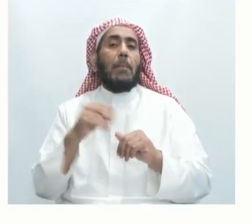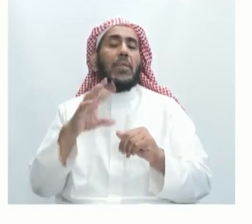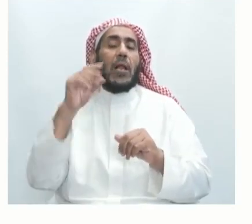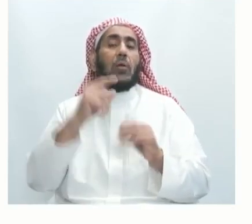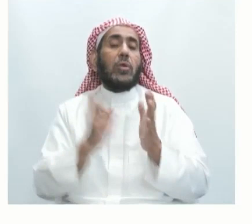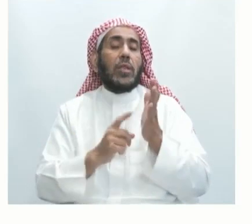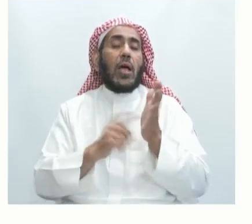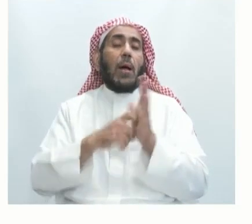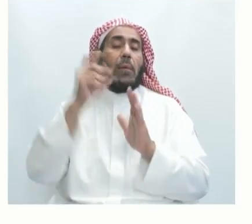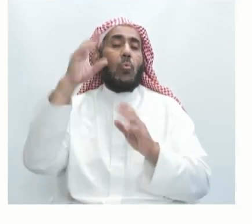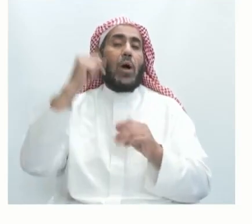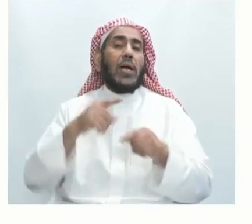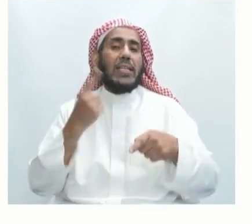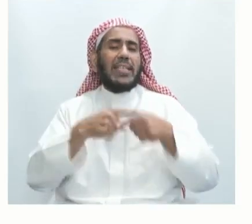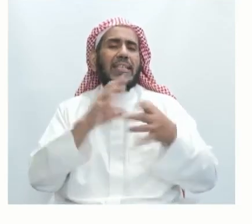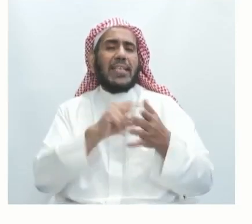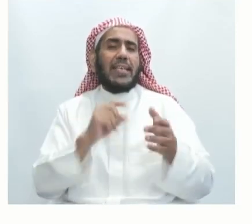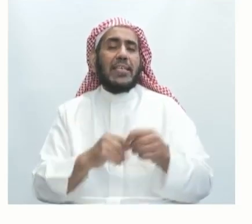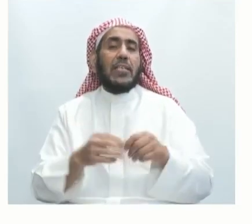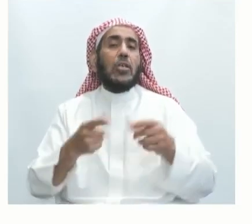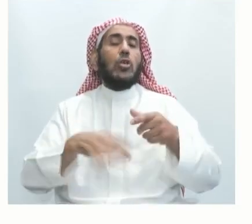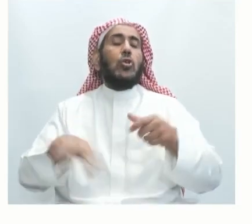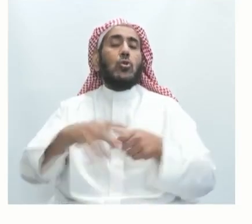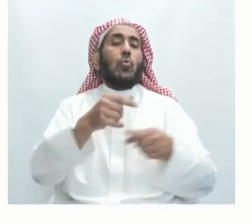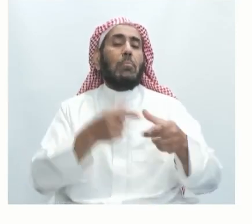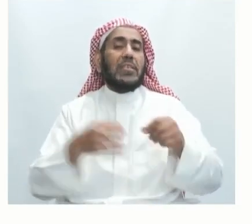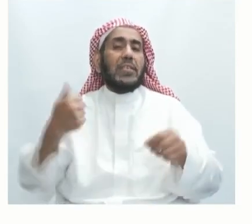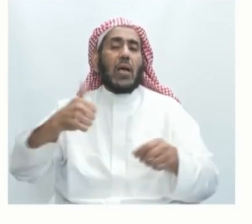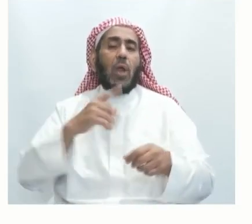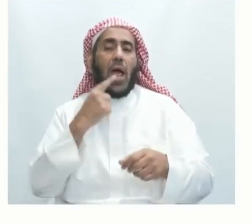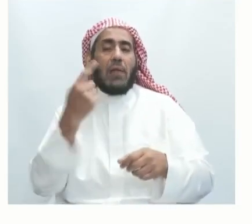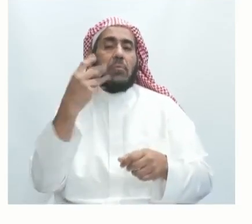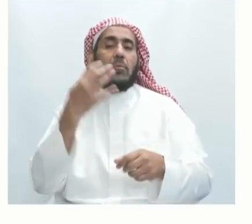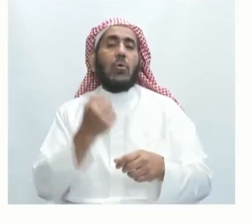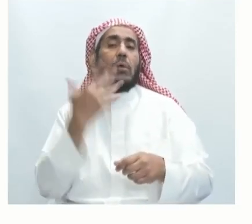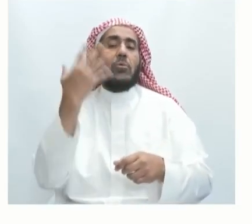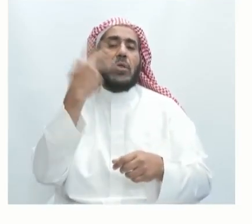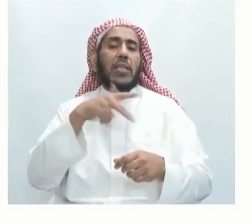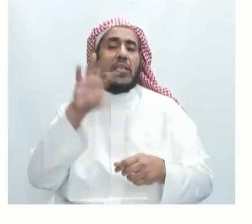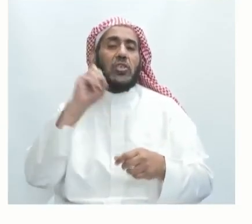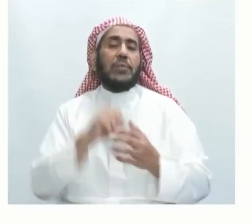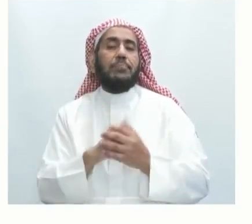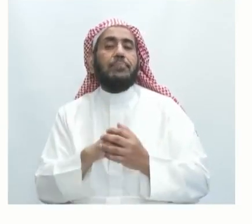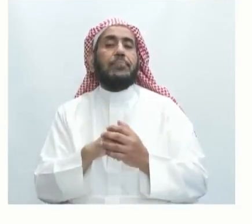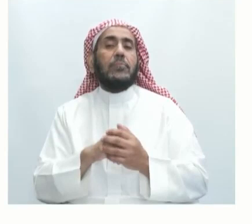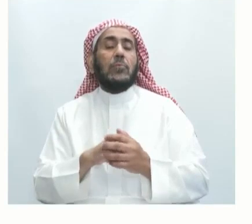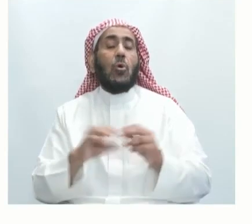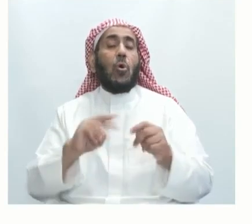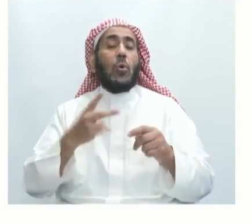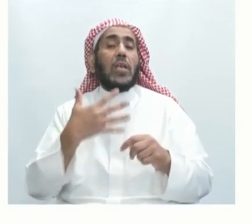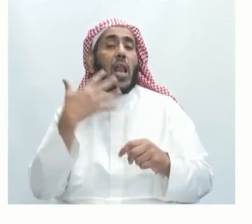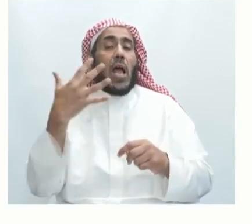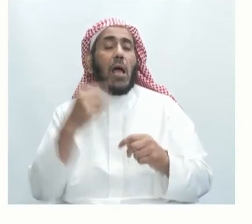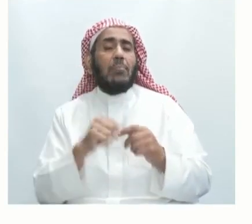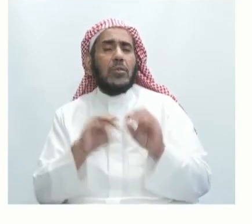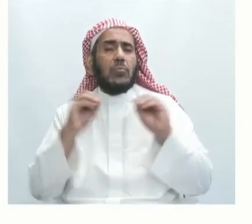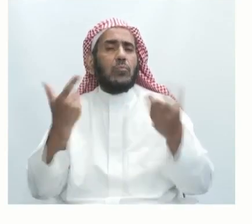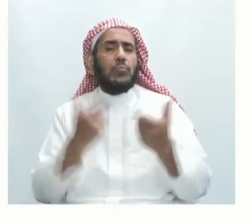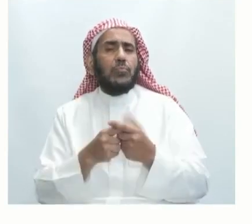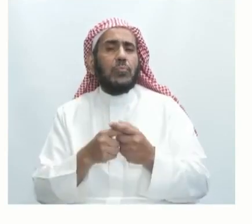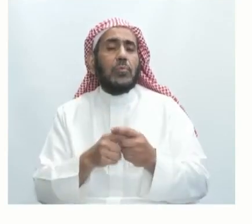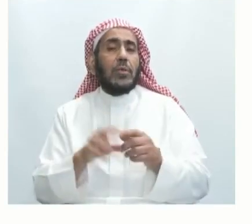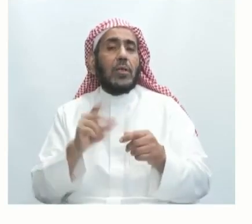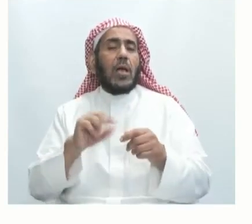القانون النظام الموحد للتعديني لدول مجلس التعاون في عام 1435 هجره والوجه الخامس مما ذكرناه